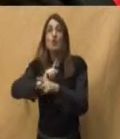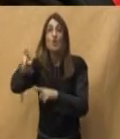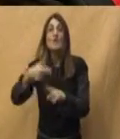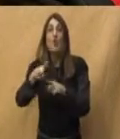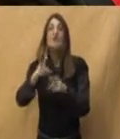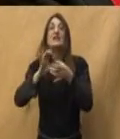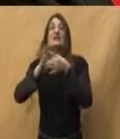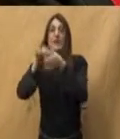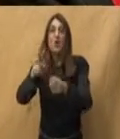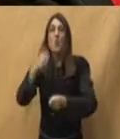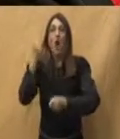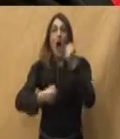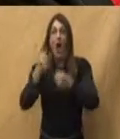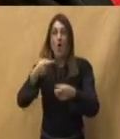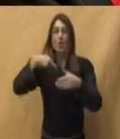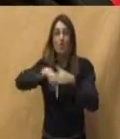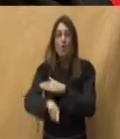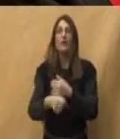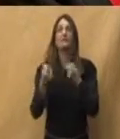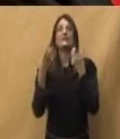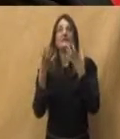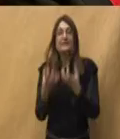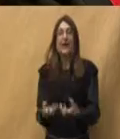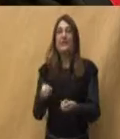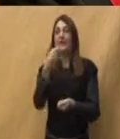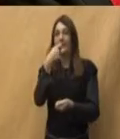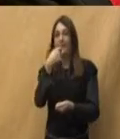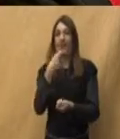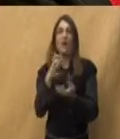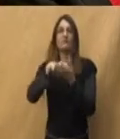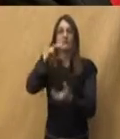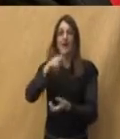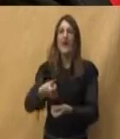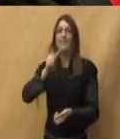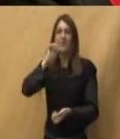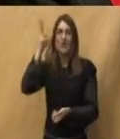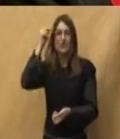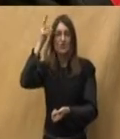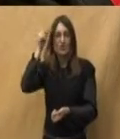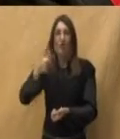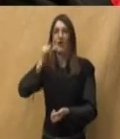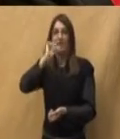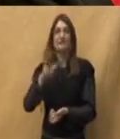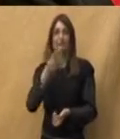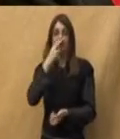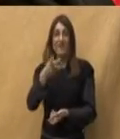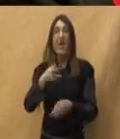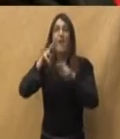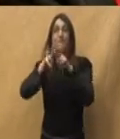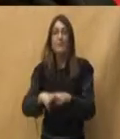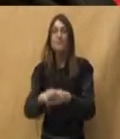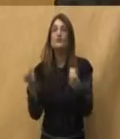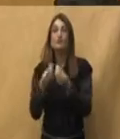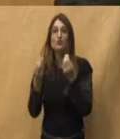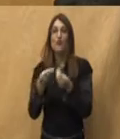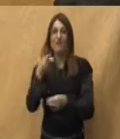autu. On stane, uzme krafne, vrati se u auto, jede u auto i pije u auto. Pije gazirane napitke, jede krafne. Rezultat je debljina.